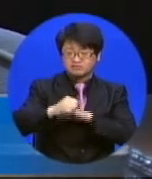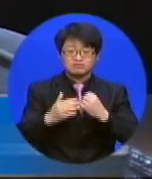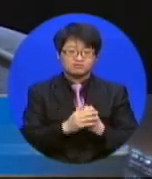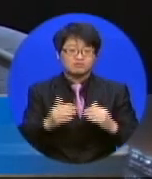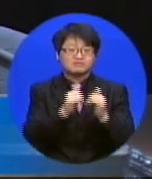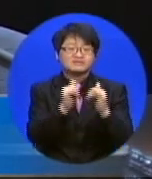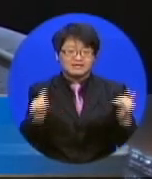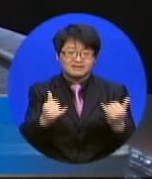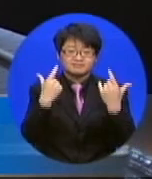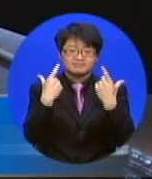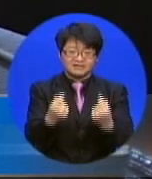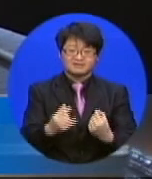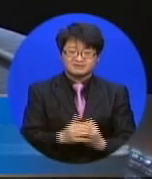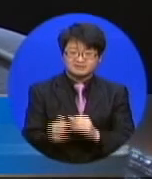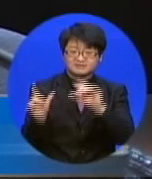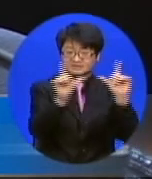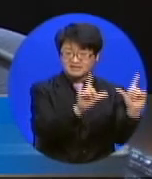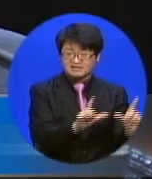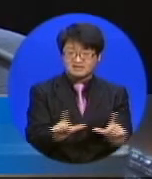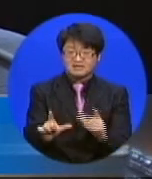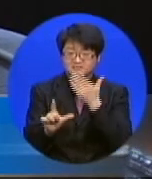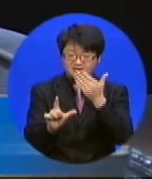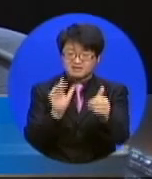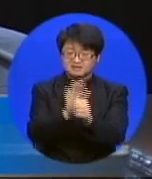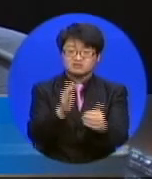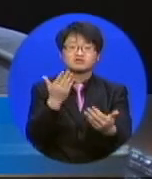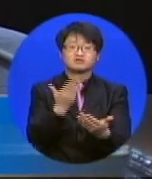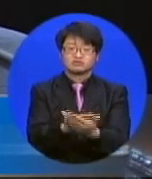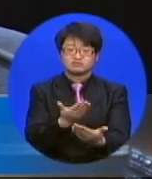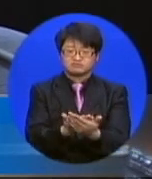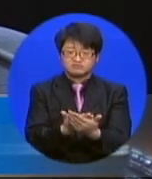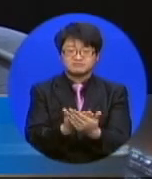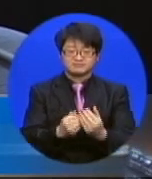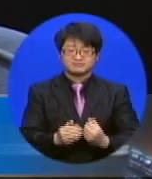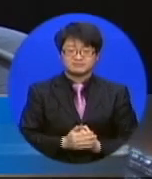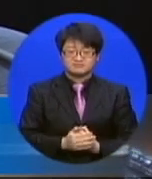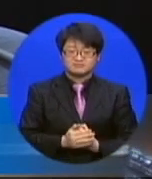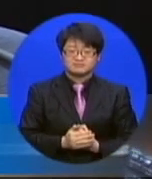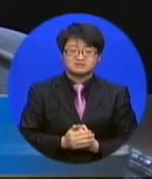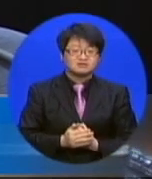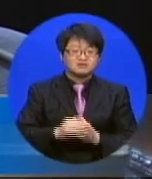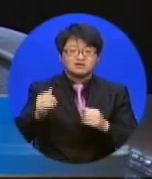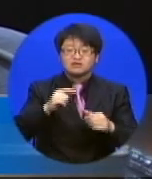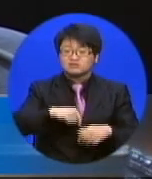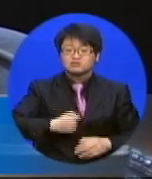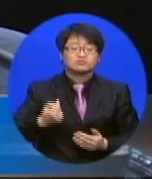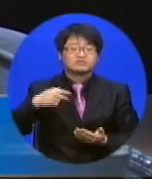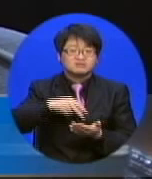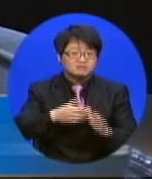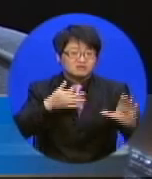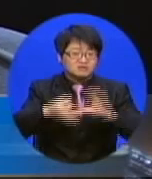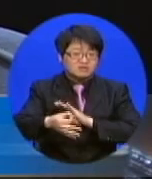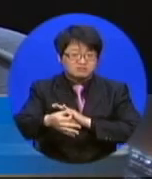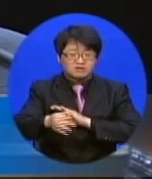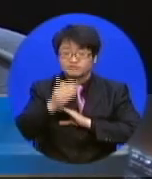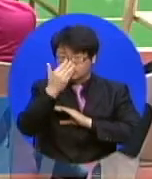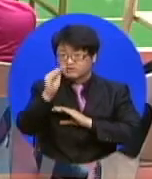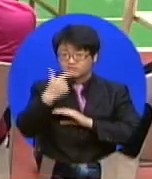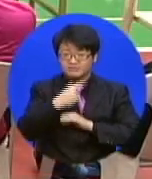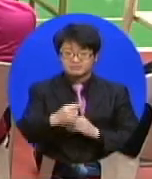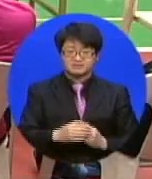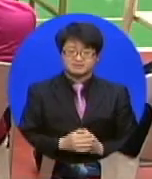인간답게 살아갈 수 있도록 지원해 주신 독립적인 기부로 이어나가고자 합니다.